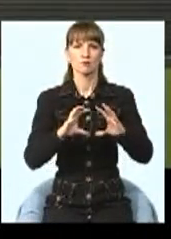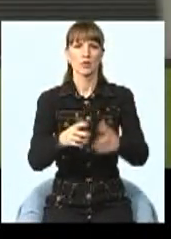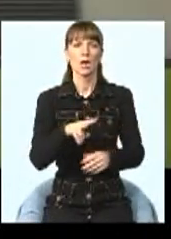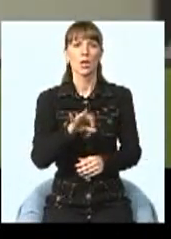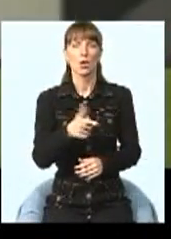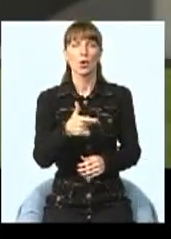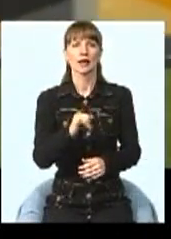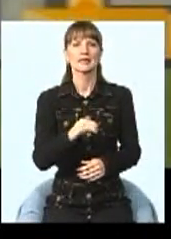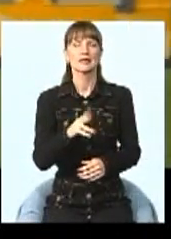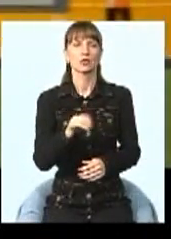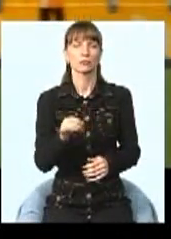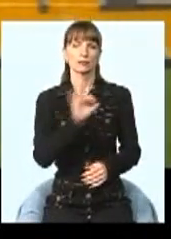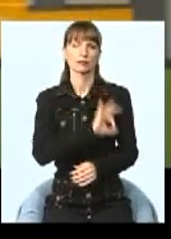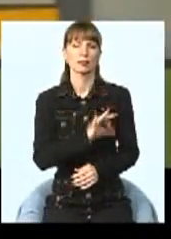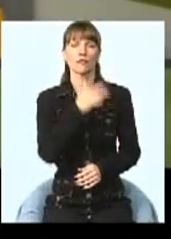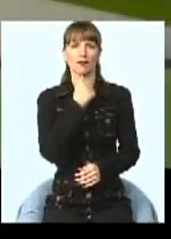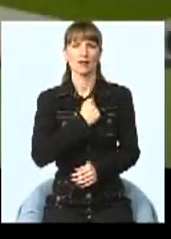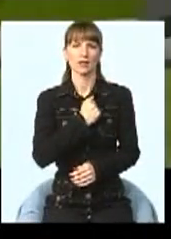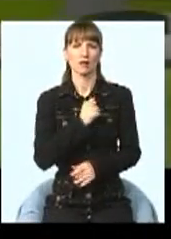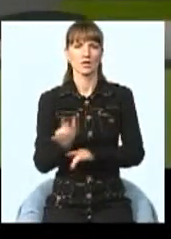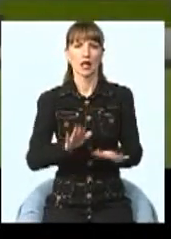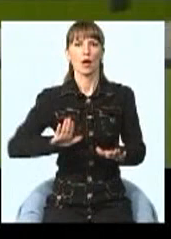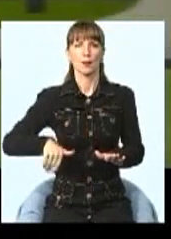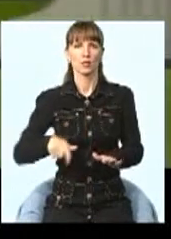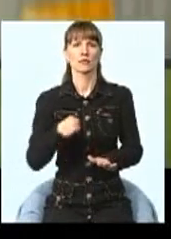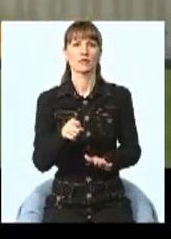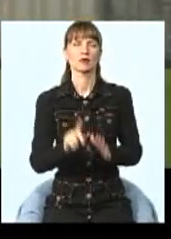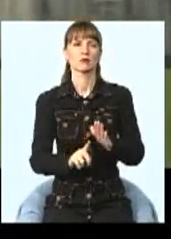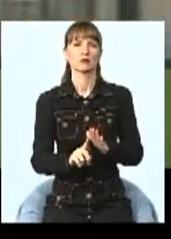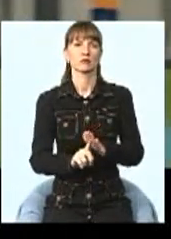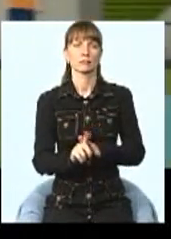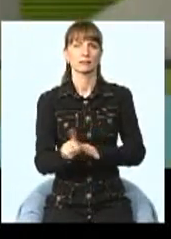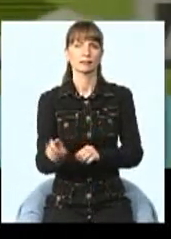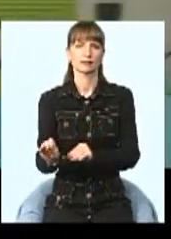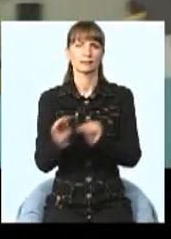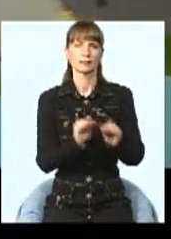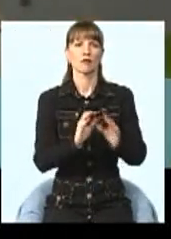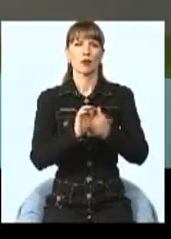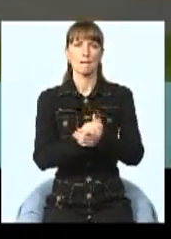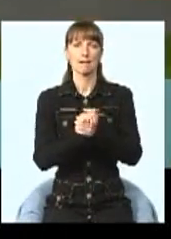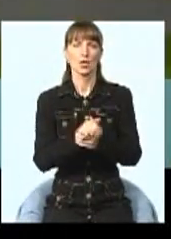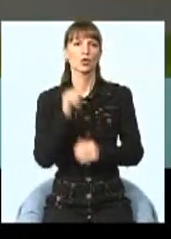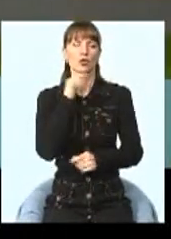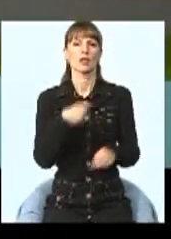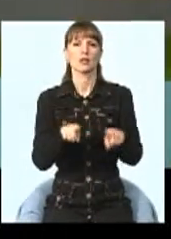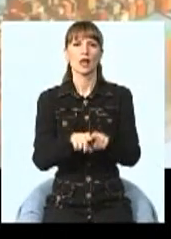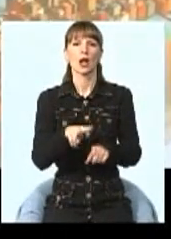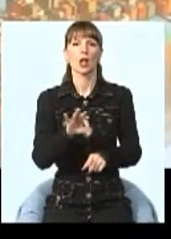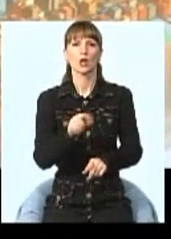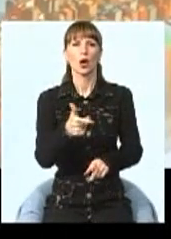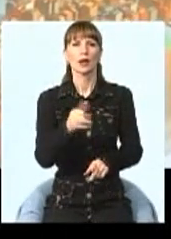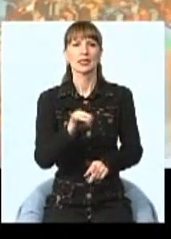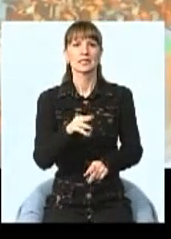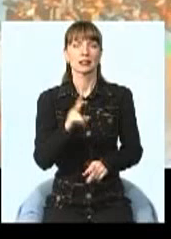вперше також застосували під час військових дій, а вже потім вона перекочувала в мирну економіку. Так логістика стала наукою